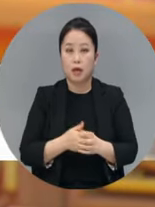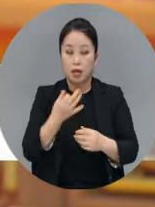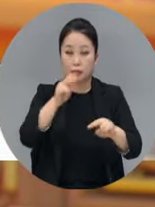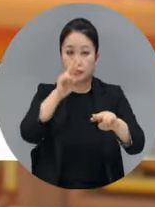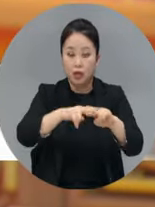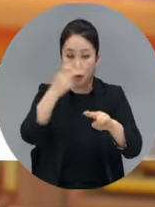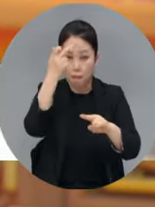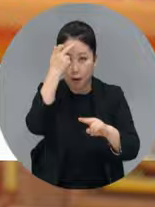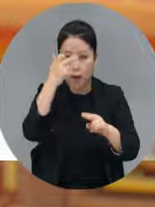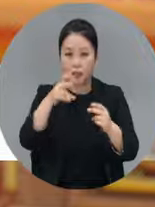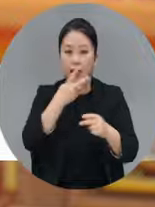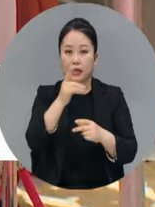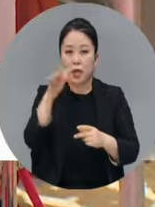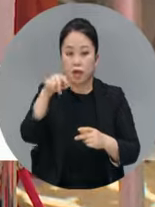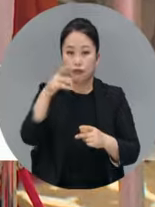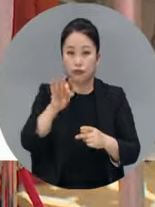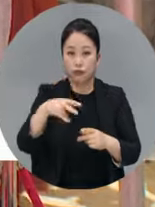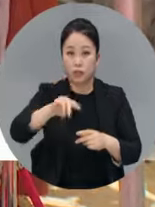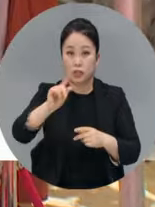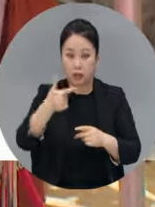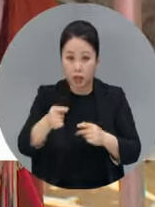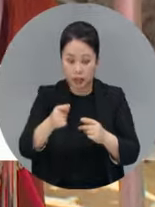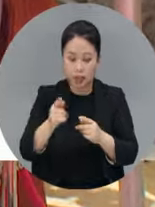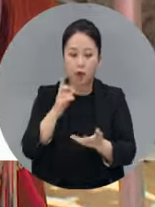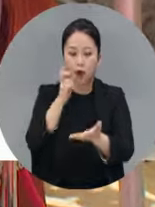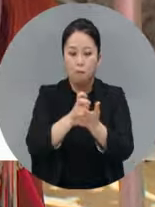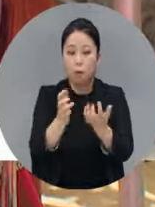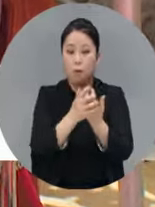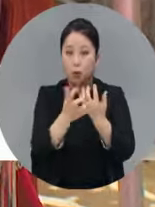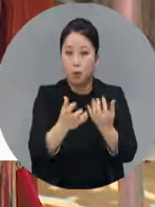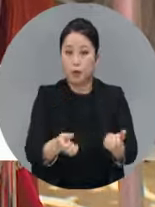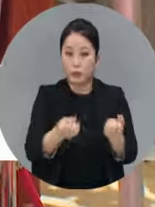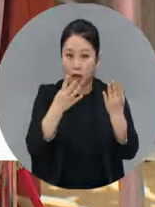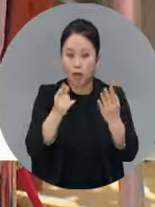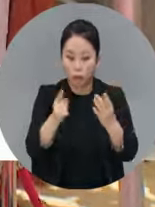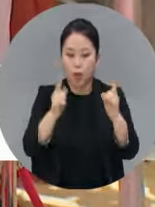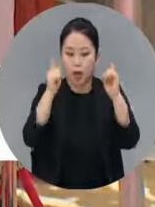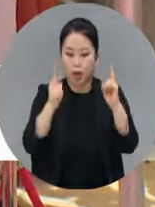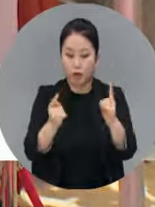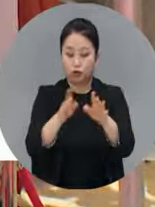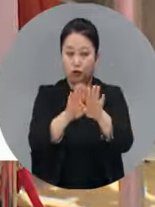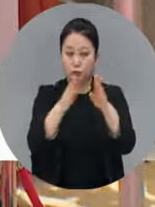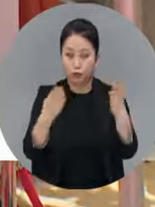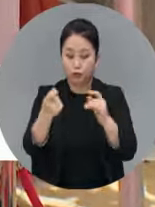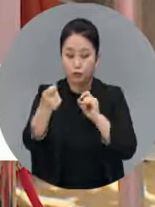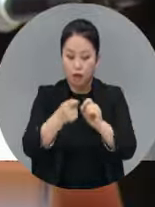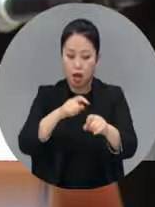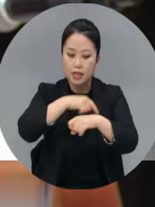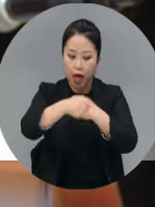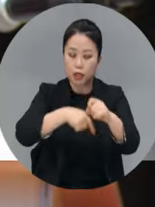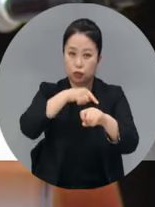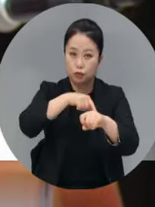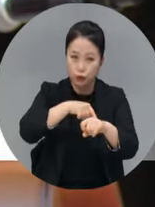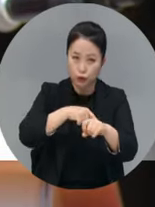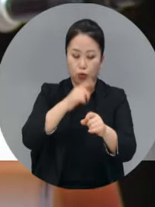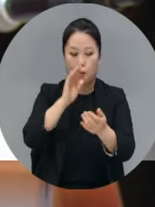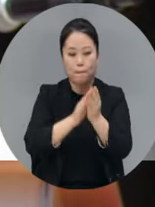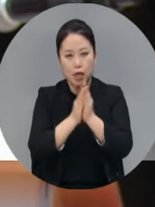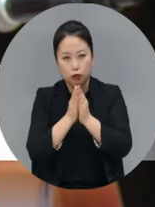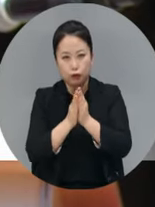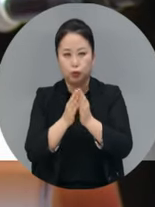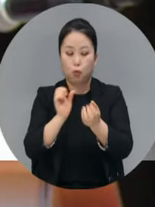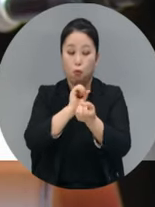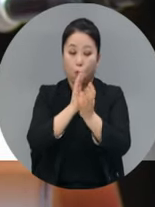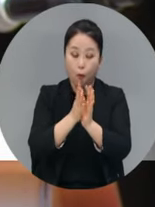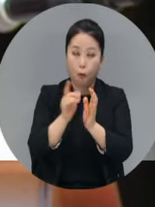금정구 범어사 대웅전에서는 봉축 법요식과 함께 일주문 인근에서는 단주나 천연비누, 꽃키링 만들기